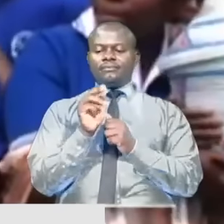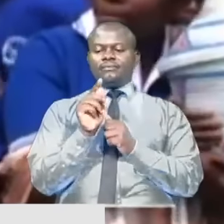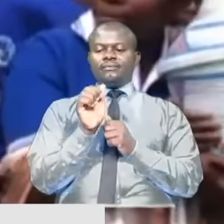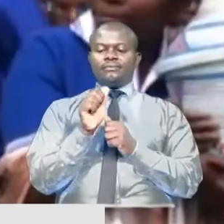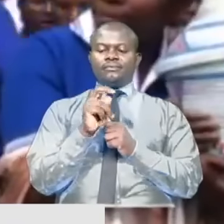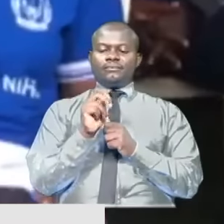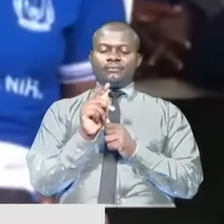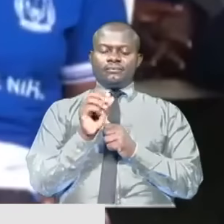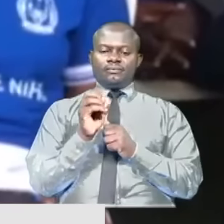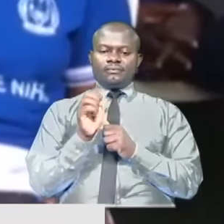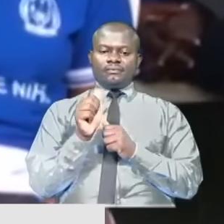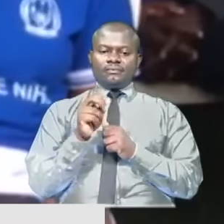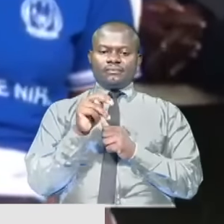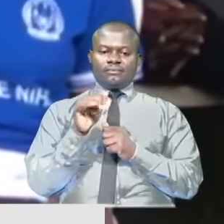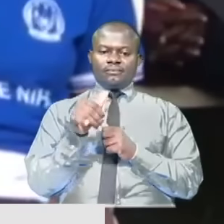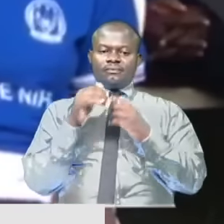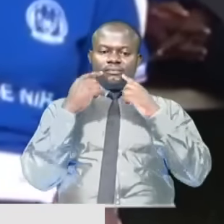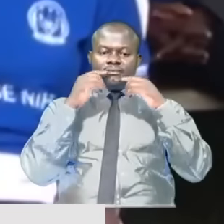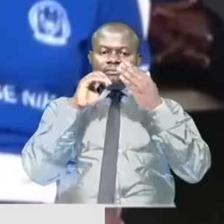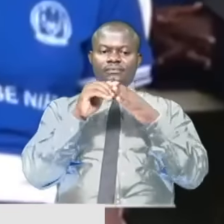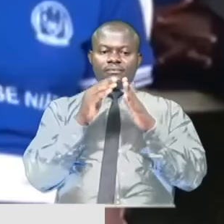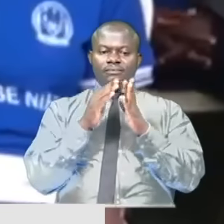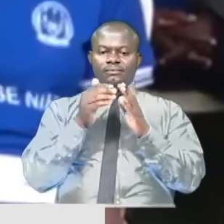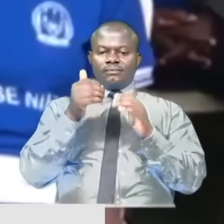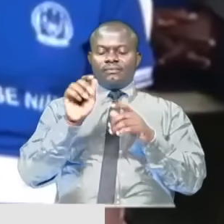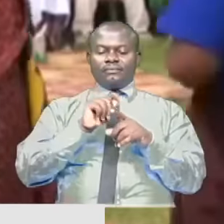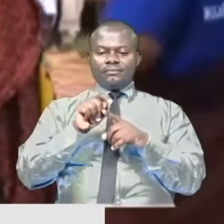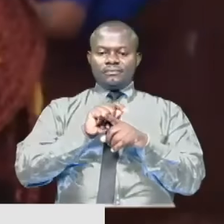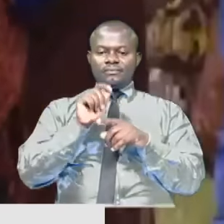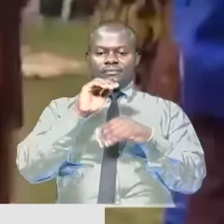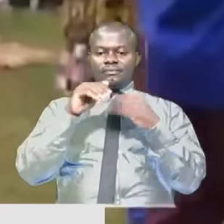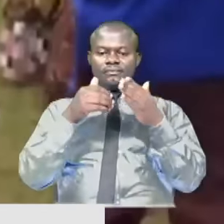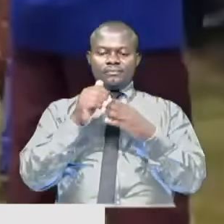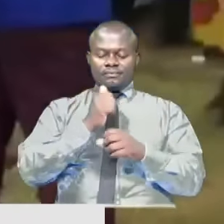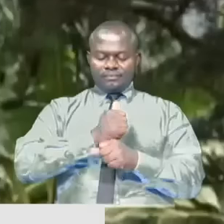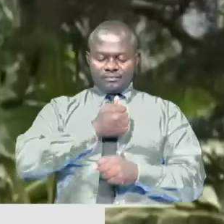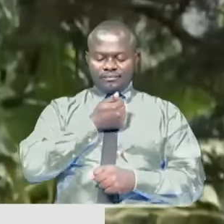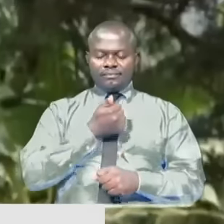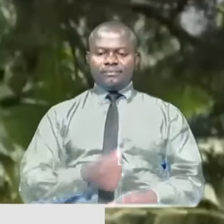mu midugudu yabo bamaze gutoza umuco w'abaturage wo kwigira